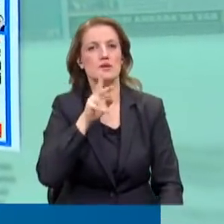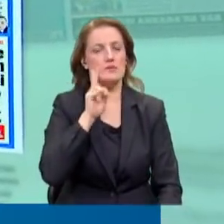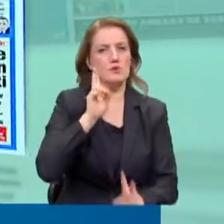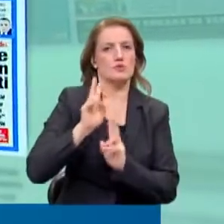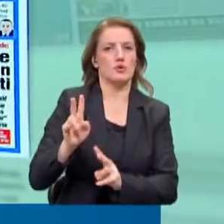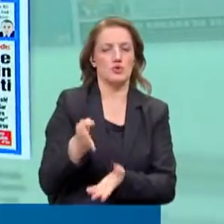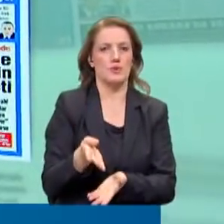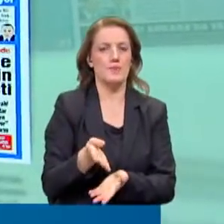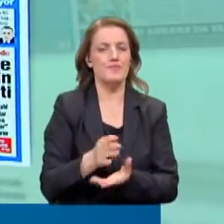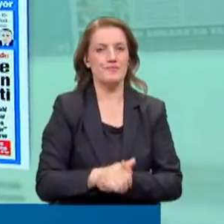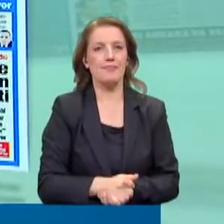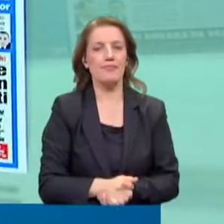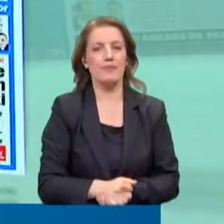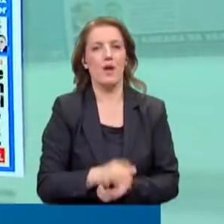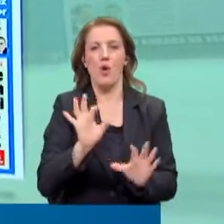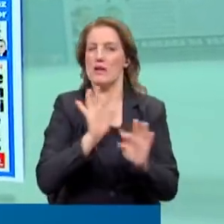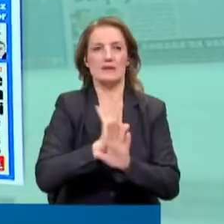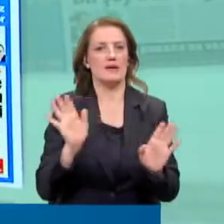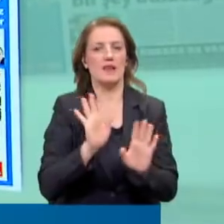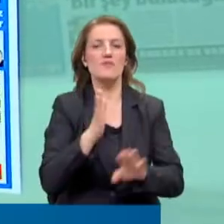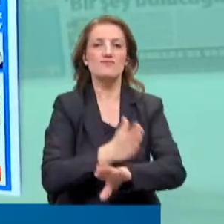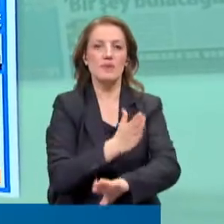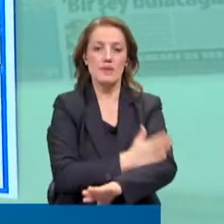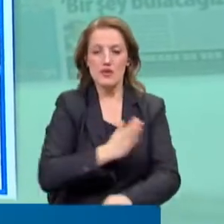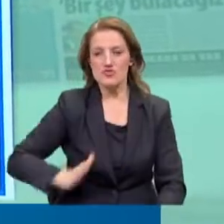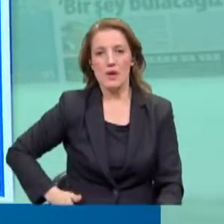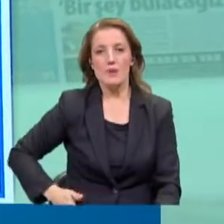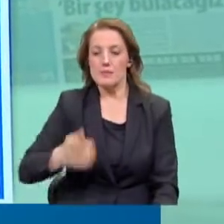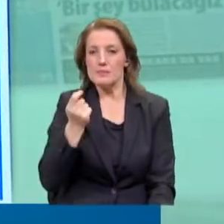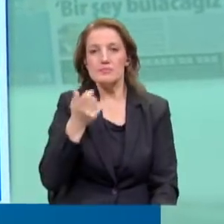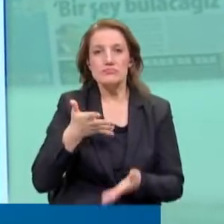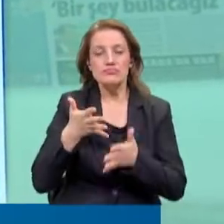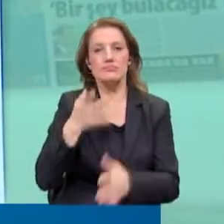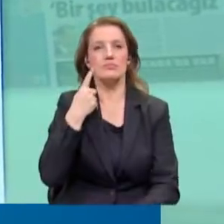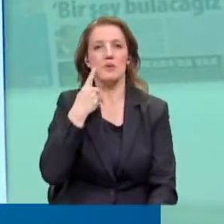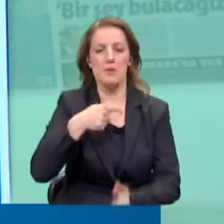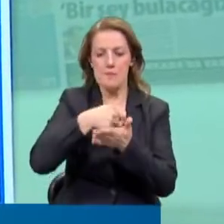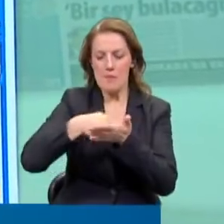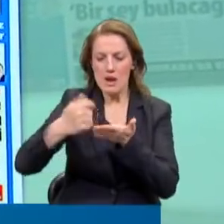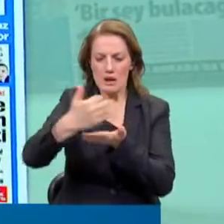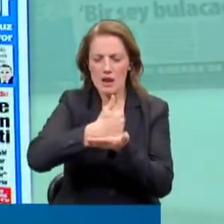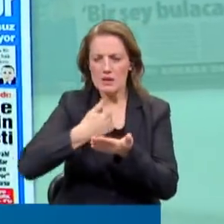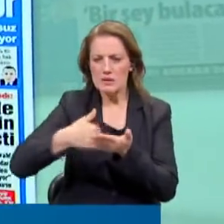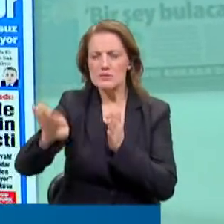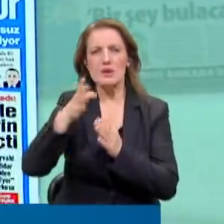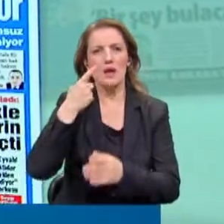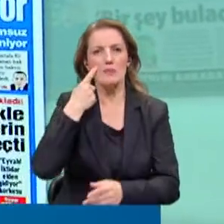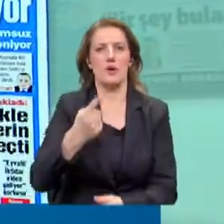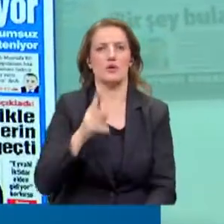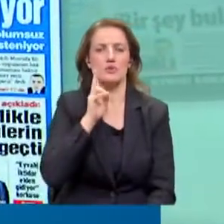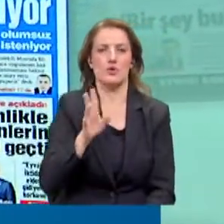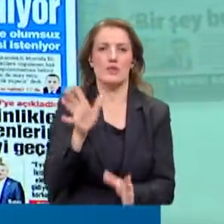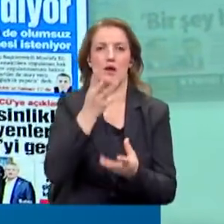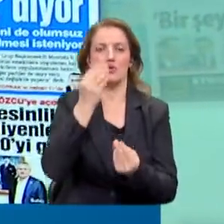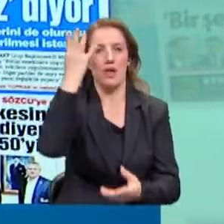hava, bir görüntü de ortaya çıkıyor. Öyle değil. Vatandaş cebine bakıyor, maaşına bakıyor, yaptığı harcamaya bakıyor. Neyin ne olduğunu